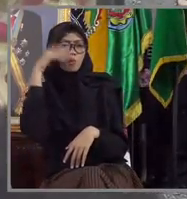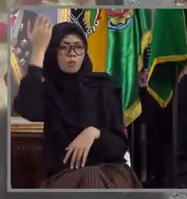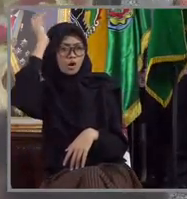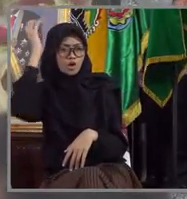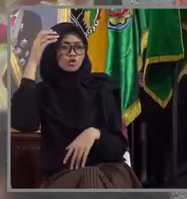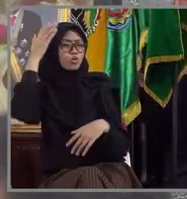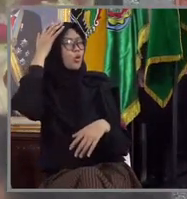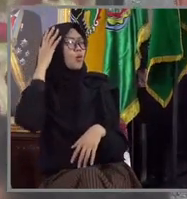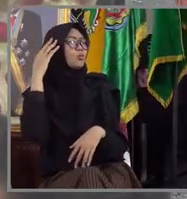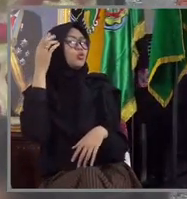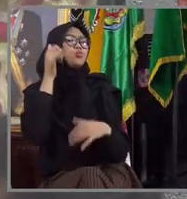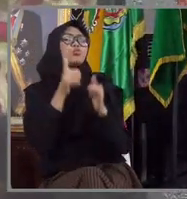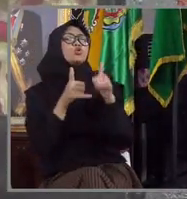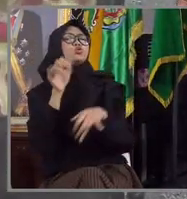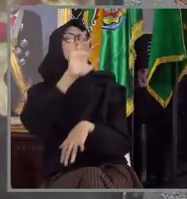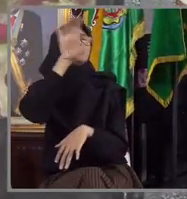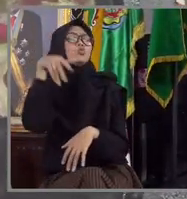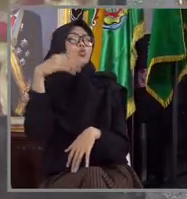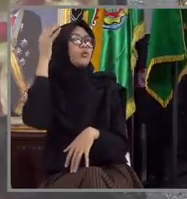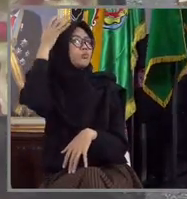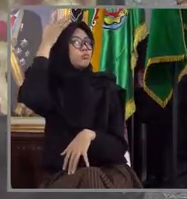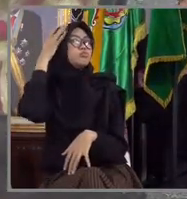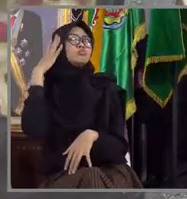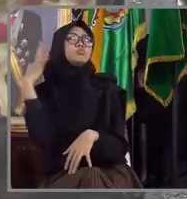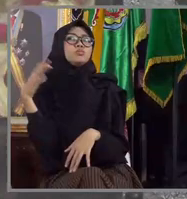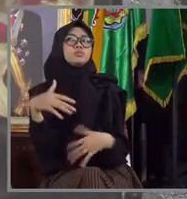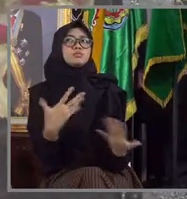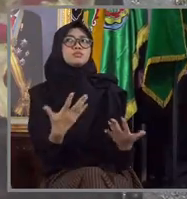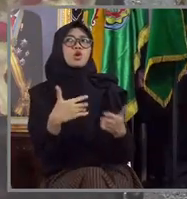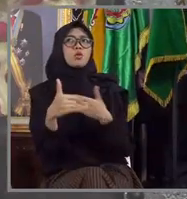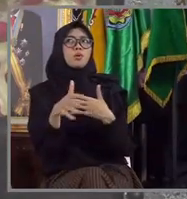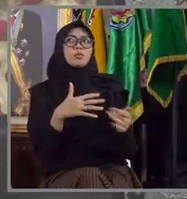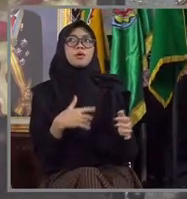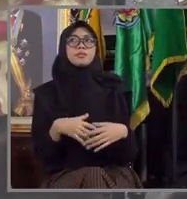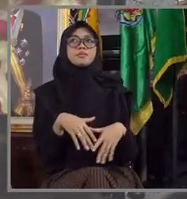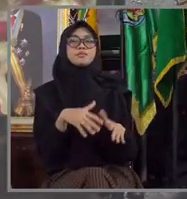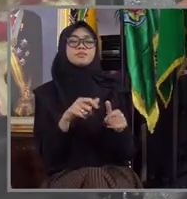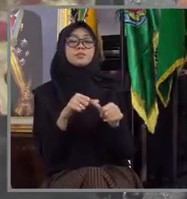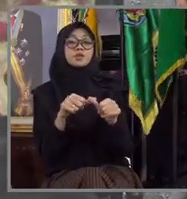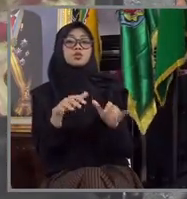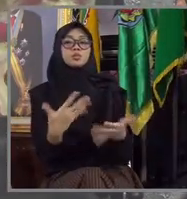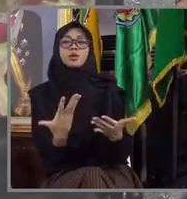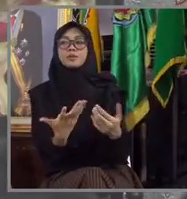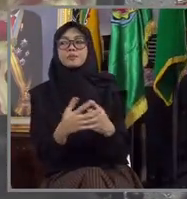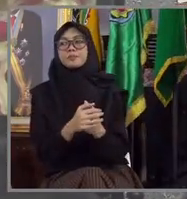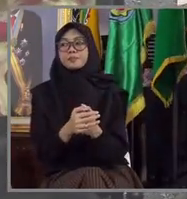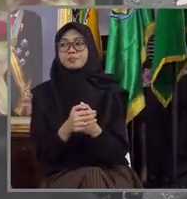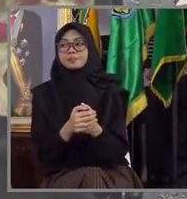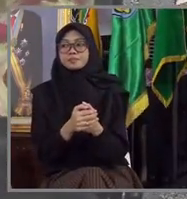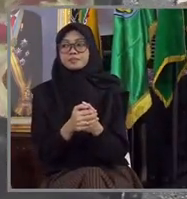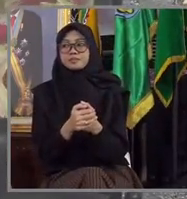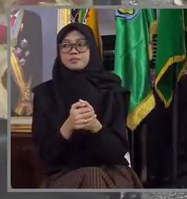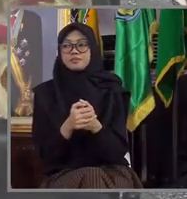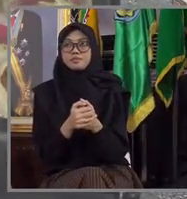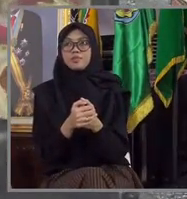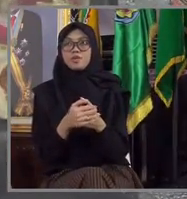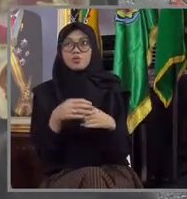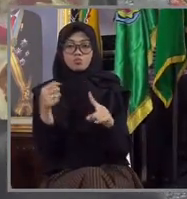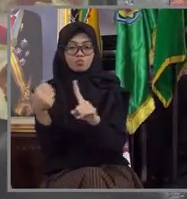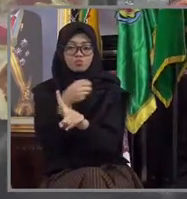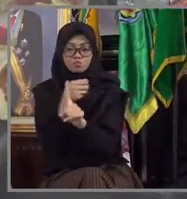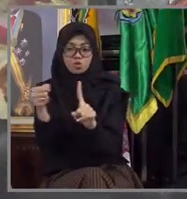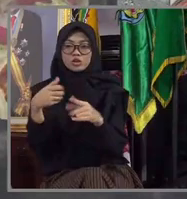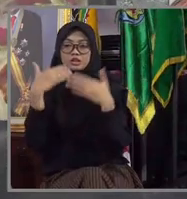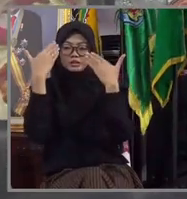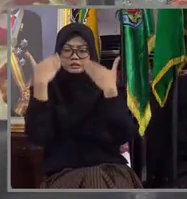putih malah keren OK mono DPD terus gimana body body shaming